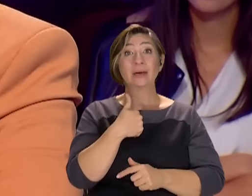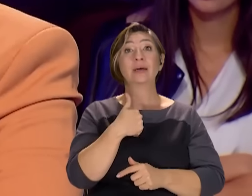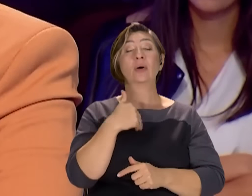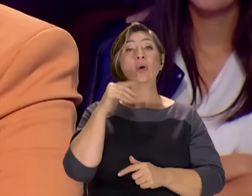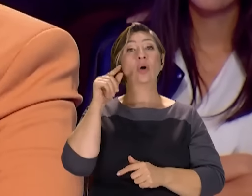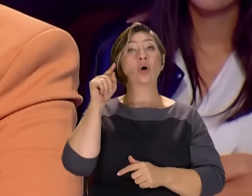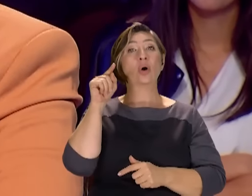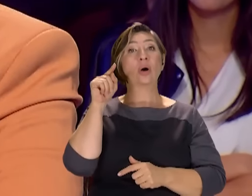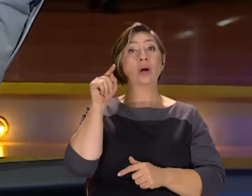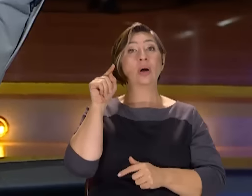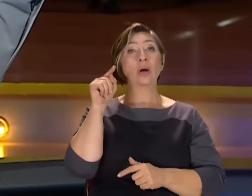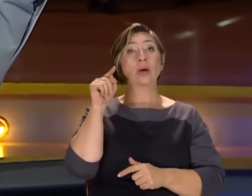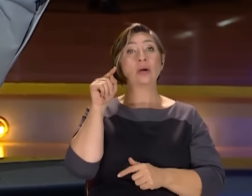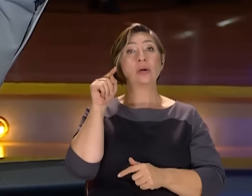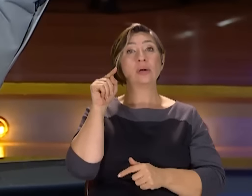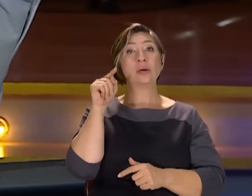bir